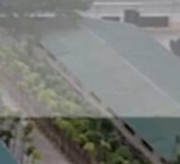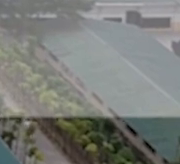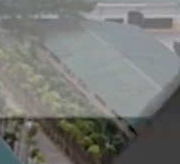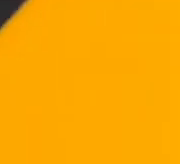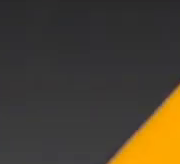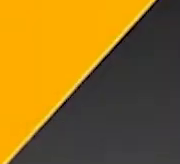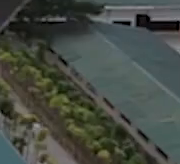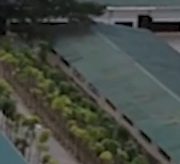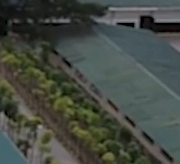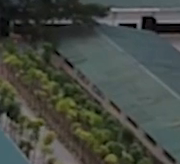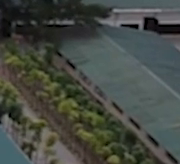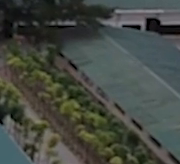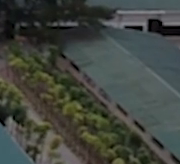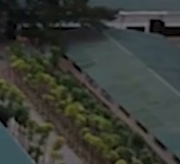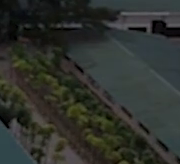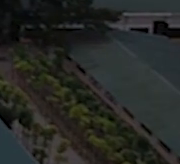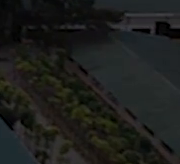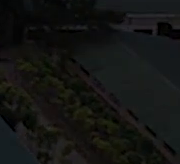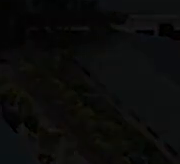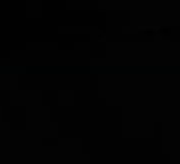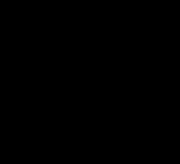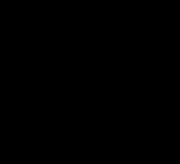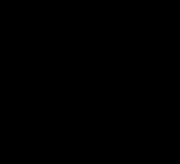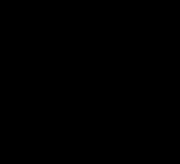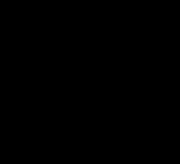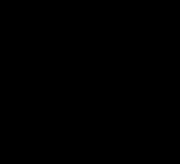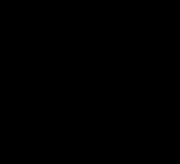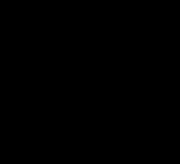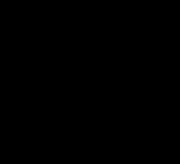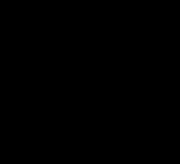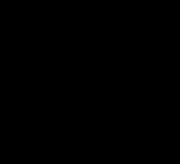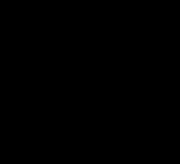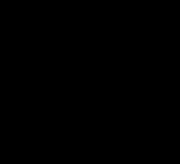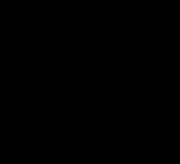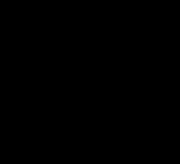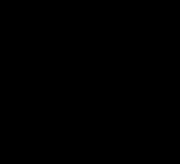sa iyong pagkamulat na